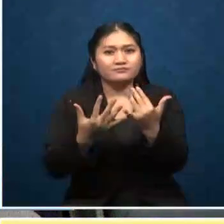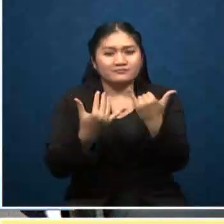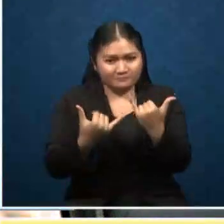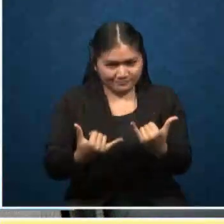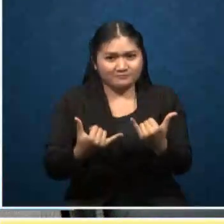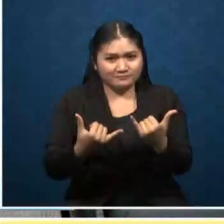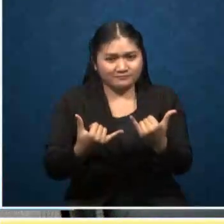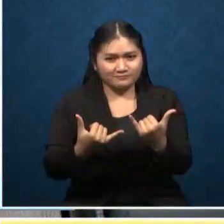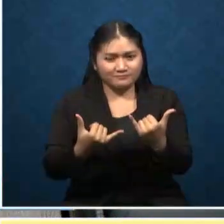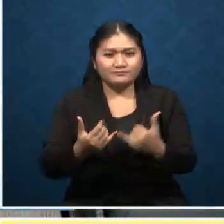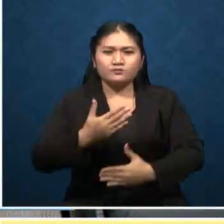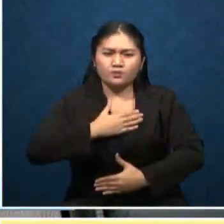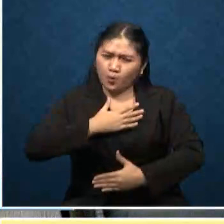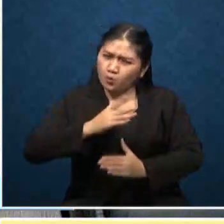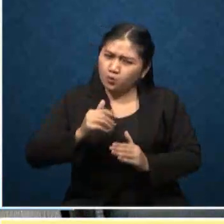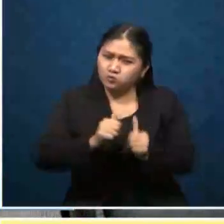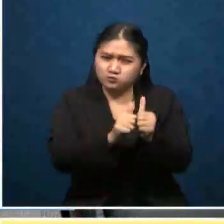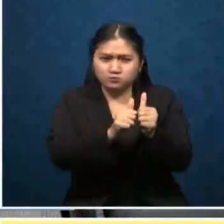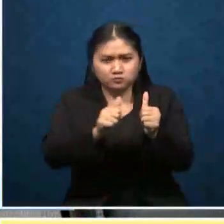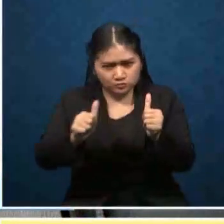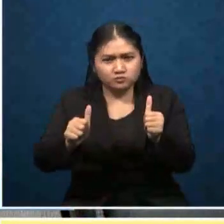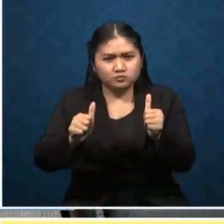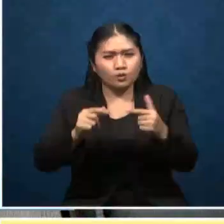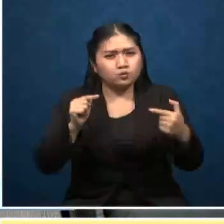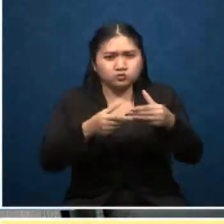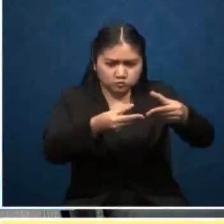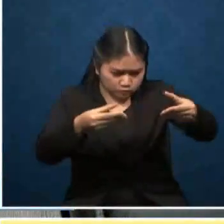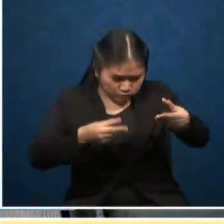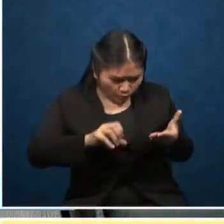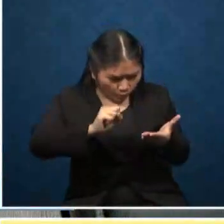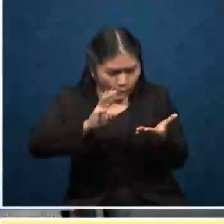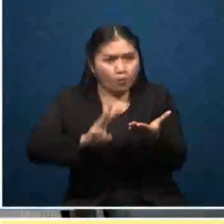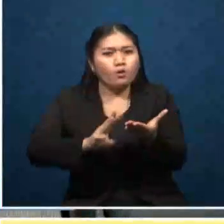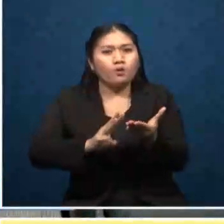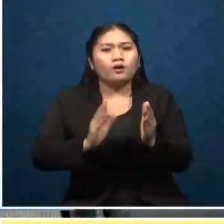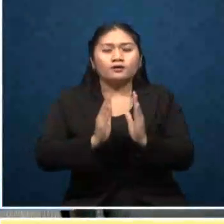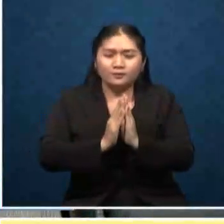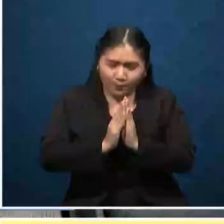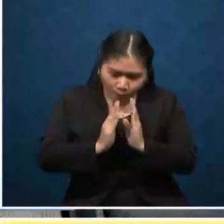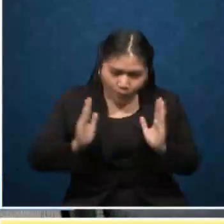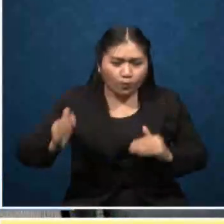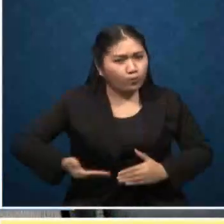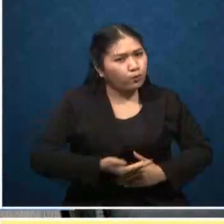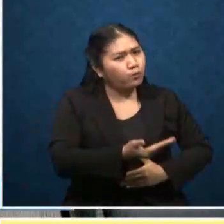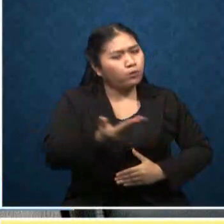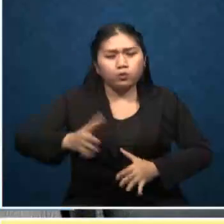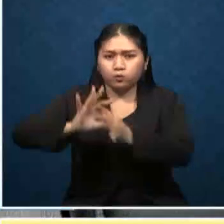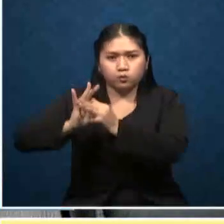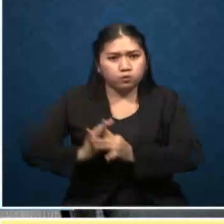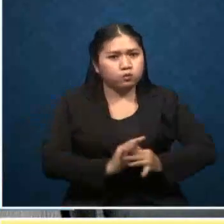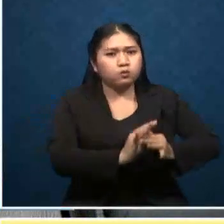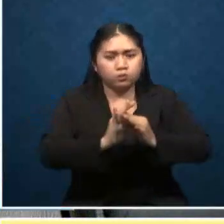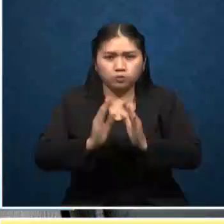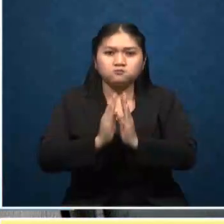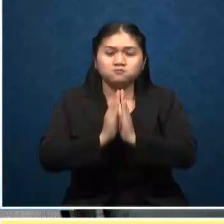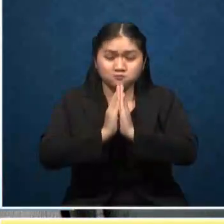เรื่องนี้ทมคุค่าเข้ามาในงานของวุธิษภาขอบคุณทุกคนทเกี่ยวข้องขอ